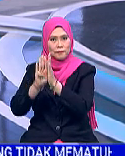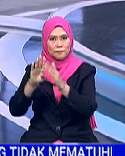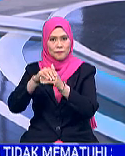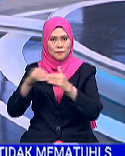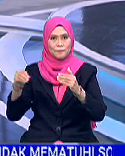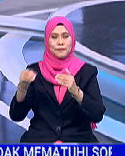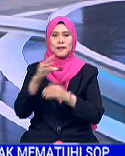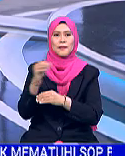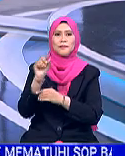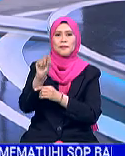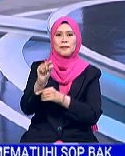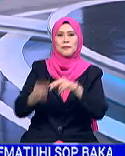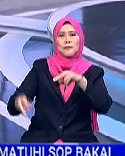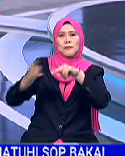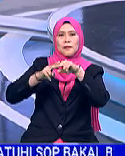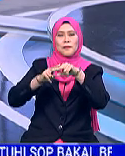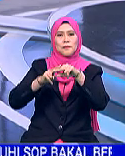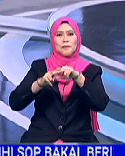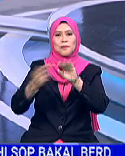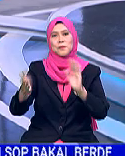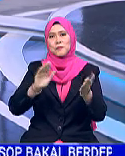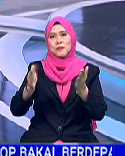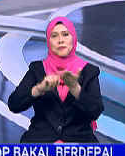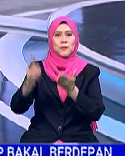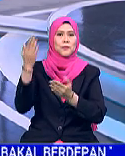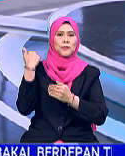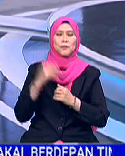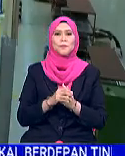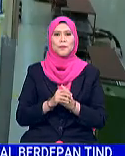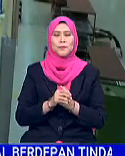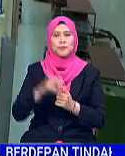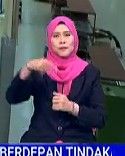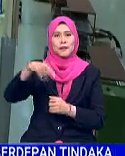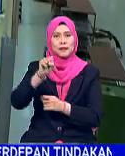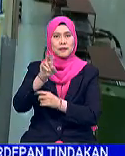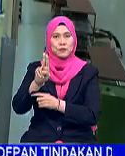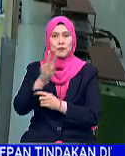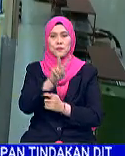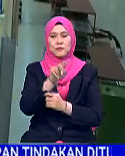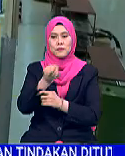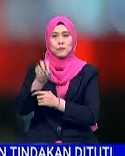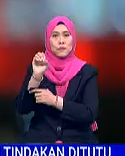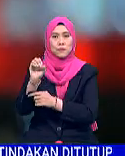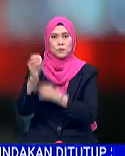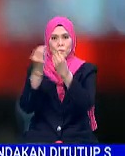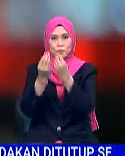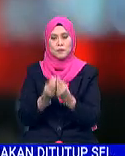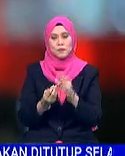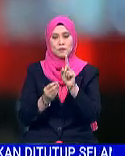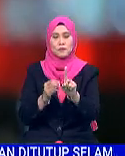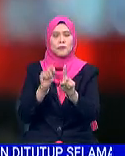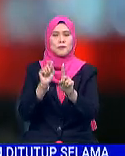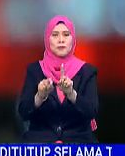dengan sedikit penambahan berbanding Minggu lalu mereka bagi PSC 20-an kosong sejumlah satu